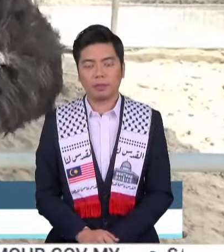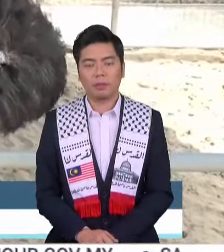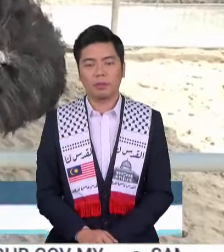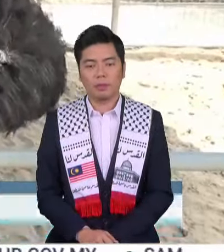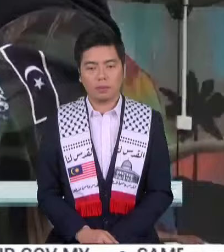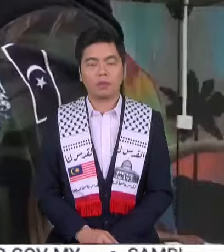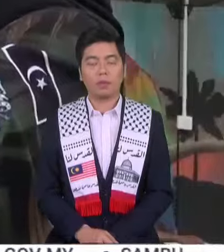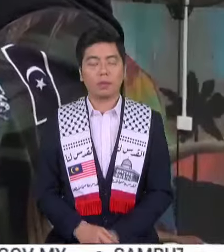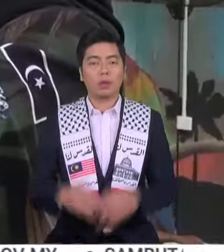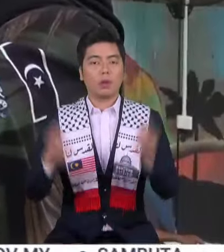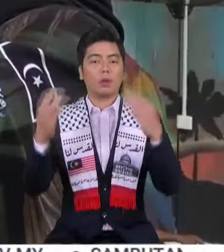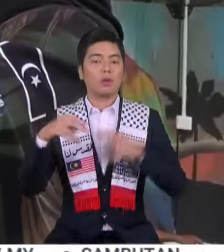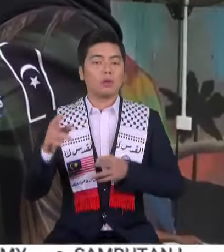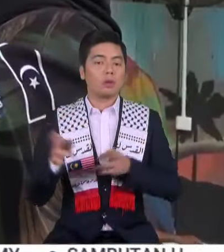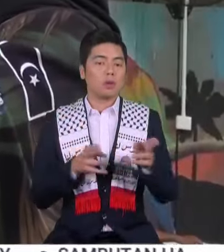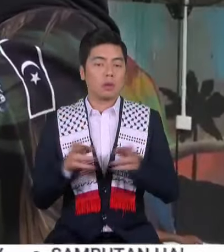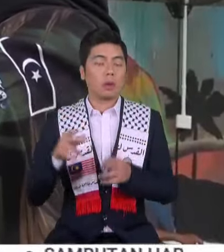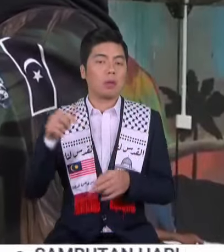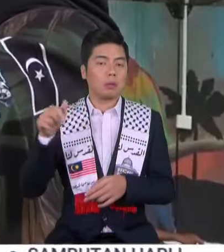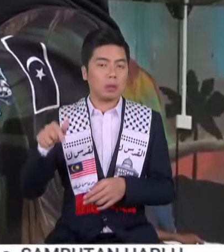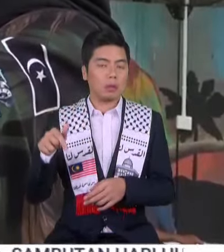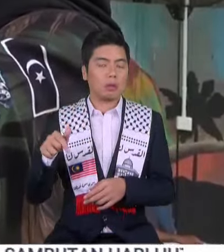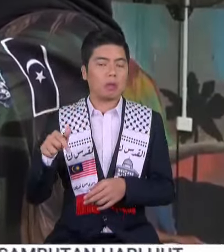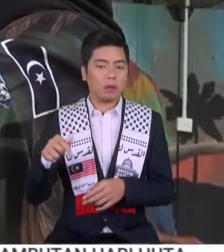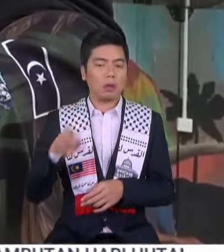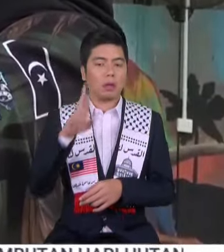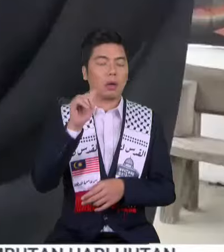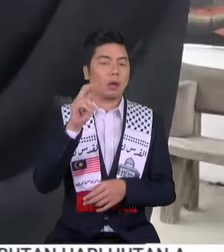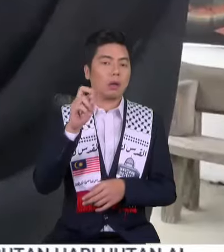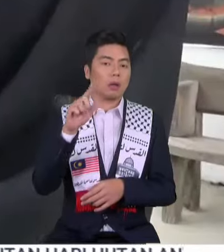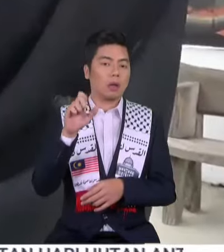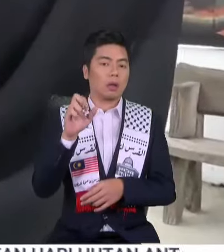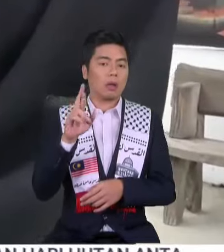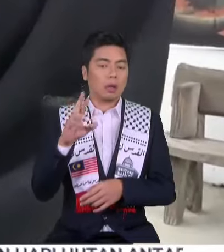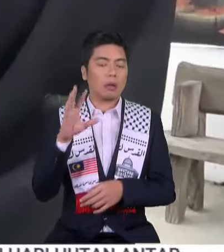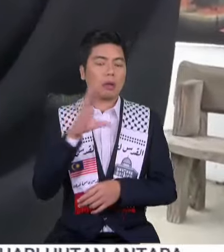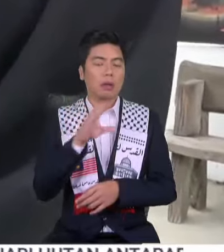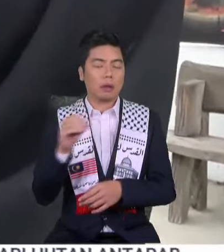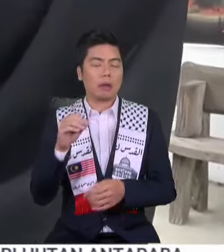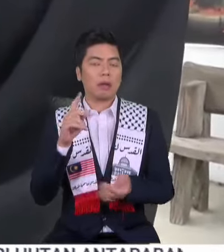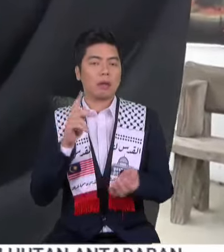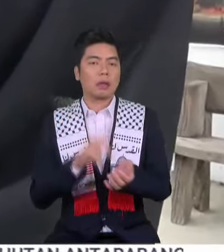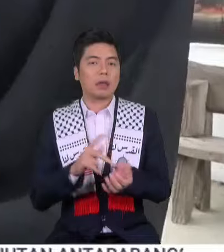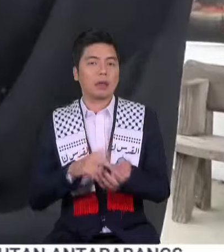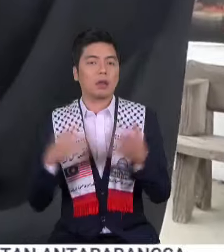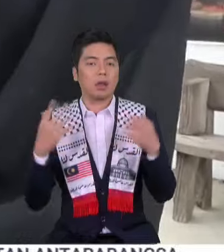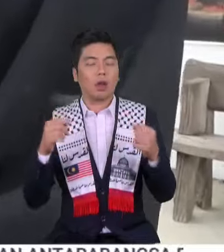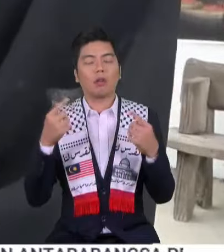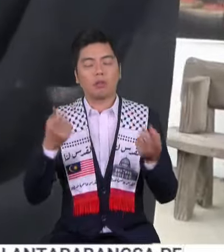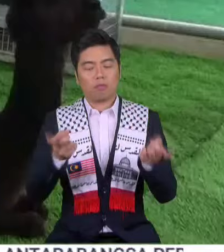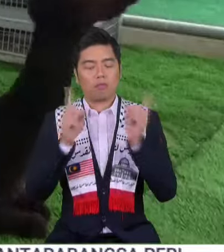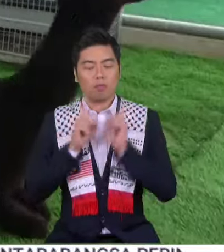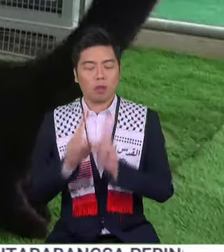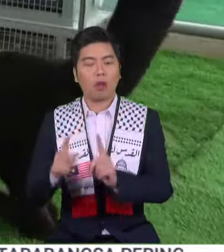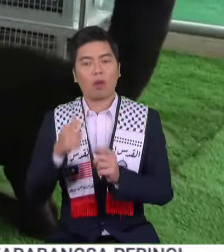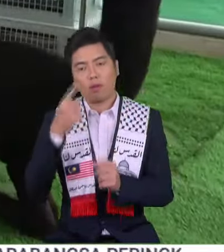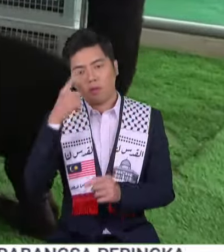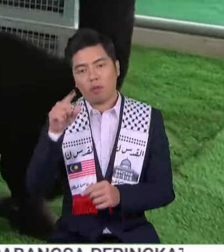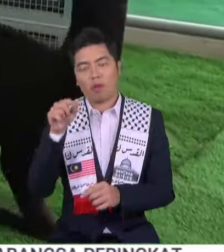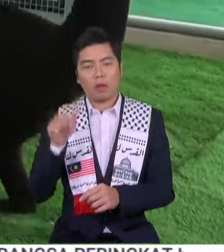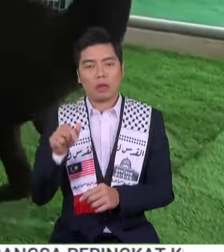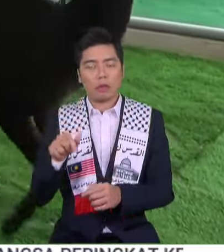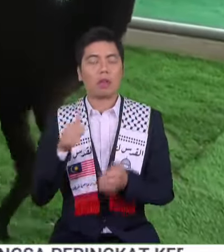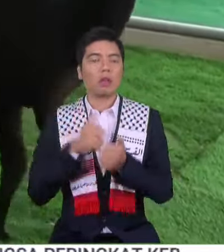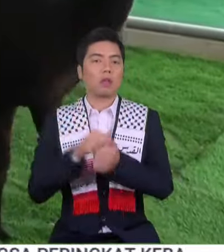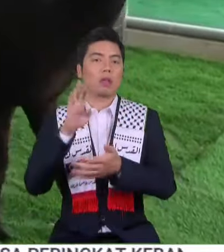Selain usaha yang dilakukan oleh pihak pengurusan zoo, ranger dan pasukan perubatan turut mempertingkat proses pemantauan mengikut jadual sepanjang